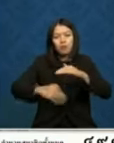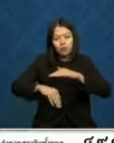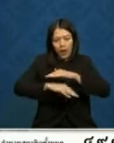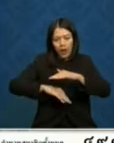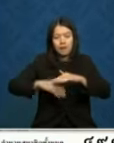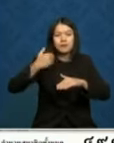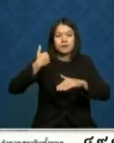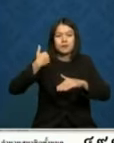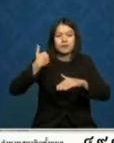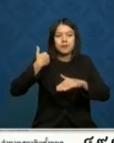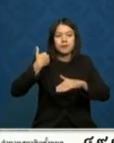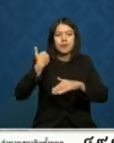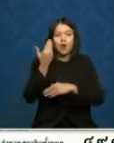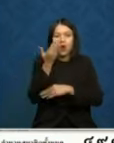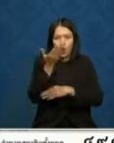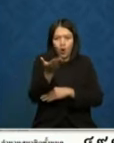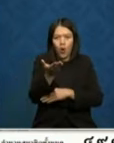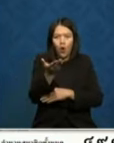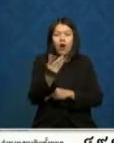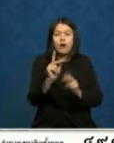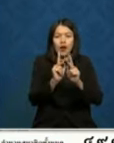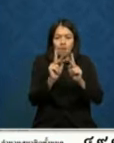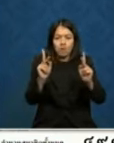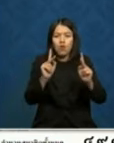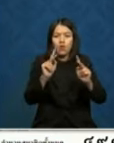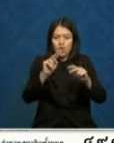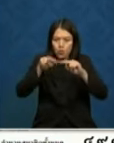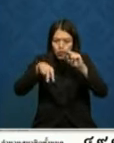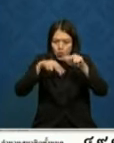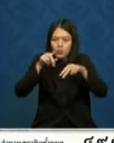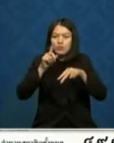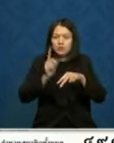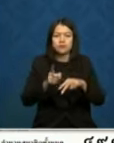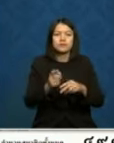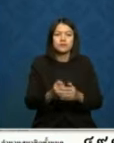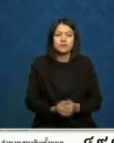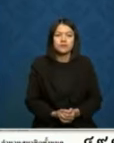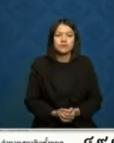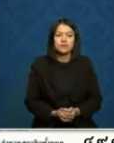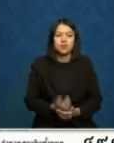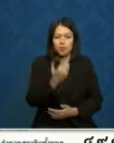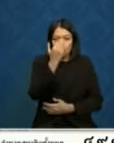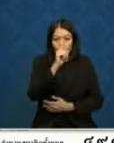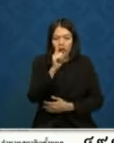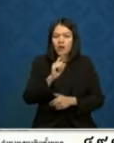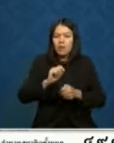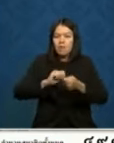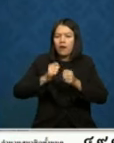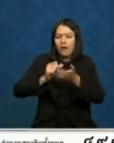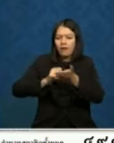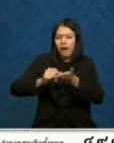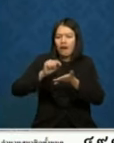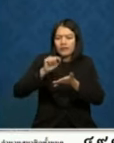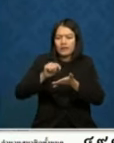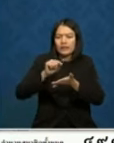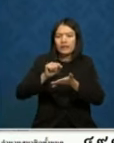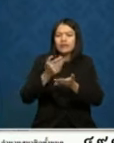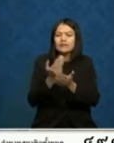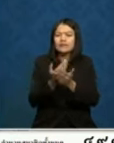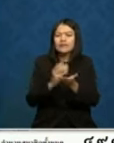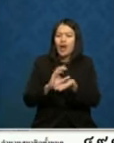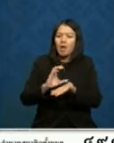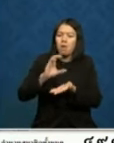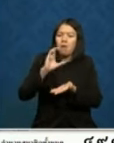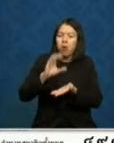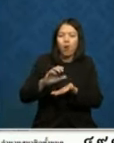านชัดเจนที่ต้องขออนุญาตให้ตั้งกรรมธิการเนี่ยทบทวนจริงๆครับเพราะว่าการแก้ปัญหาโครงสร้างตรงนี้เอาเงินไปวาง